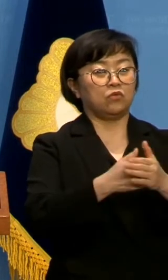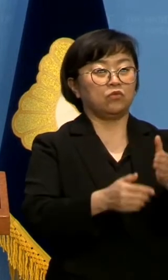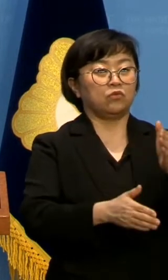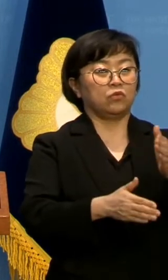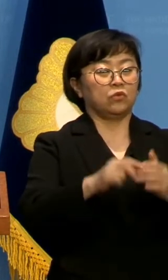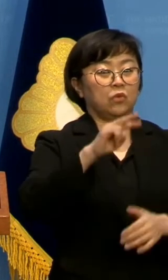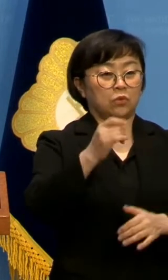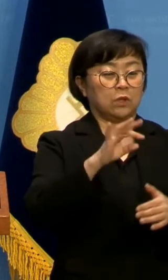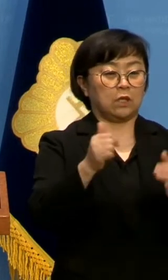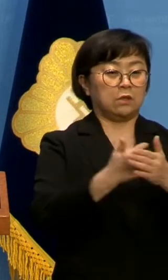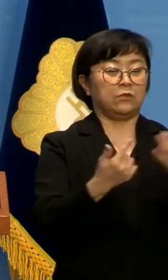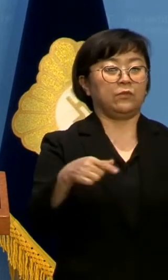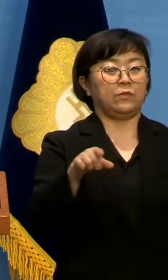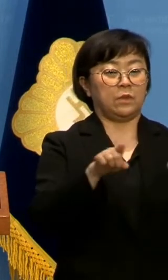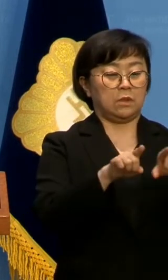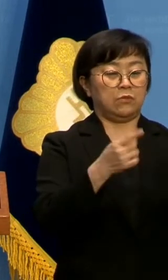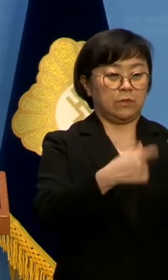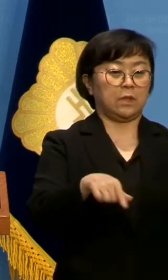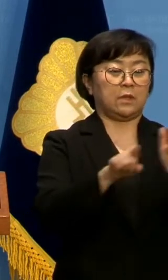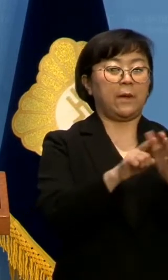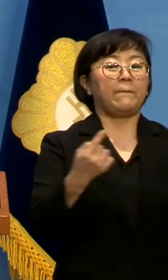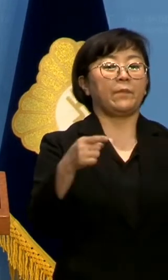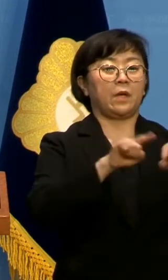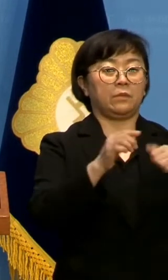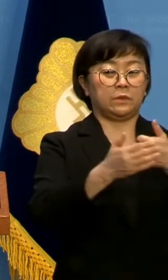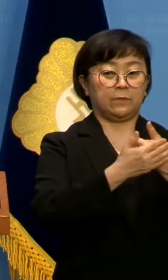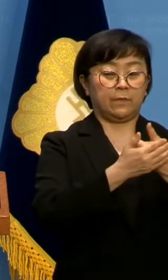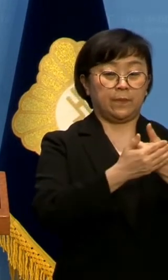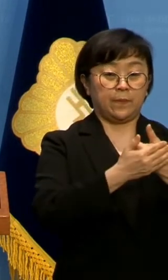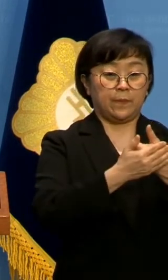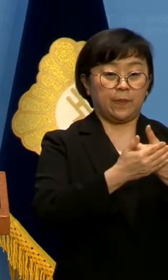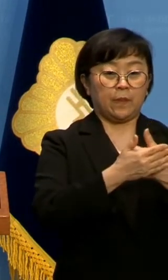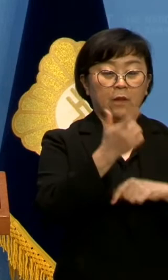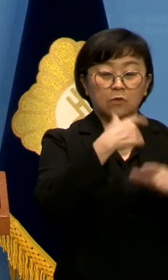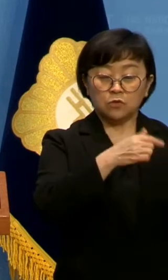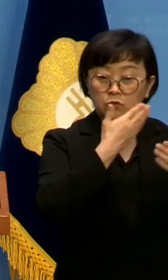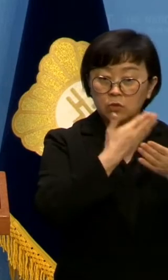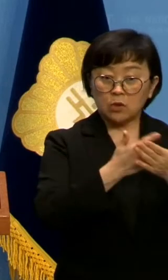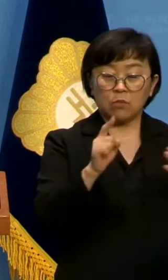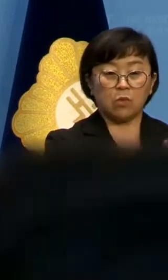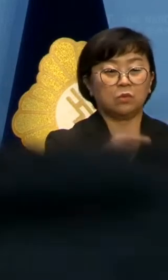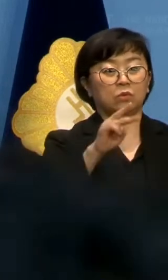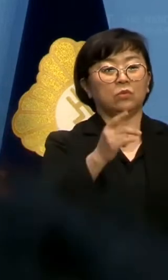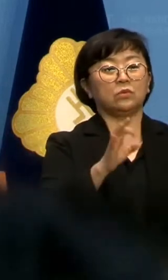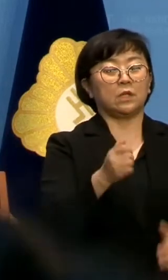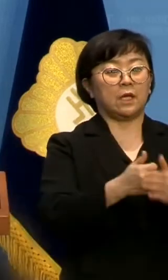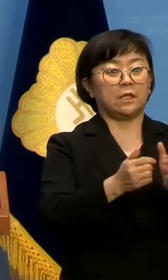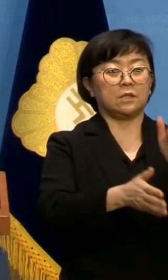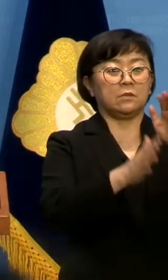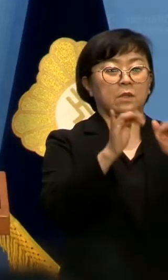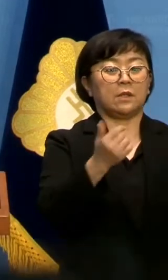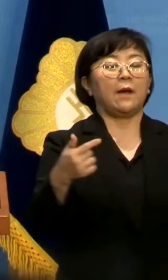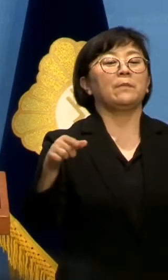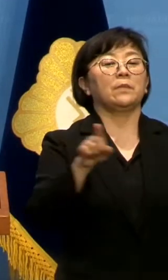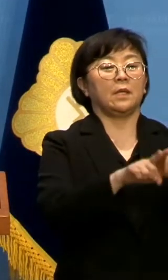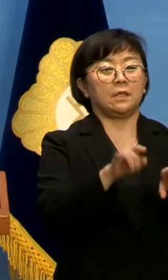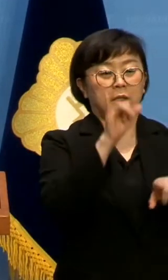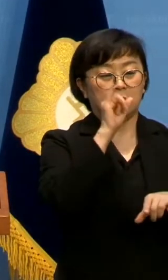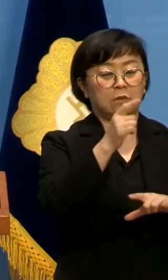여정에 함께 해주십시오. 이 떨림보다 더 중요한 것은 동탄 시민과 함께하는